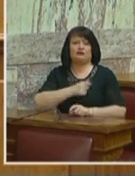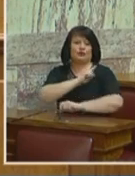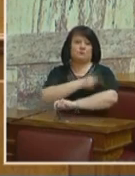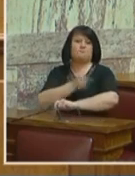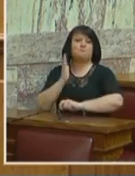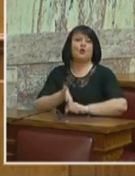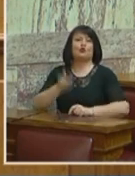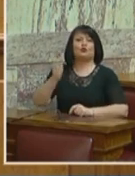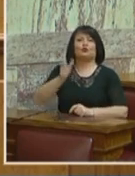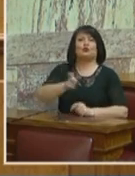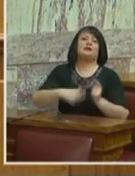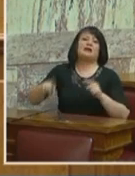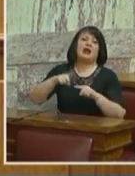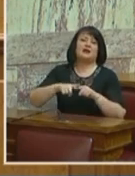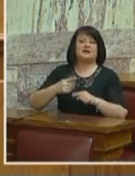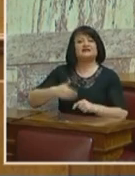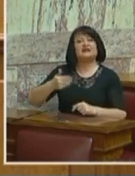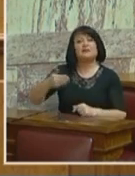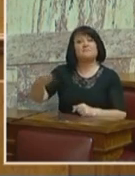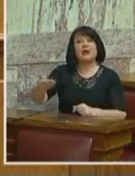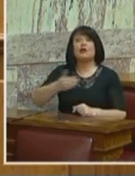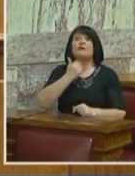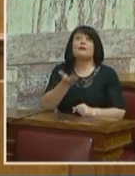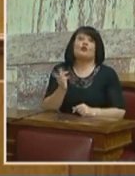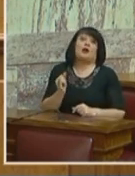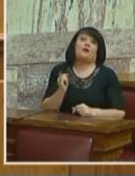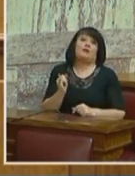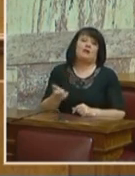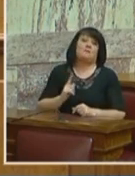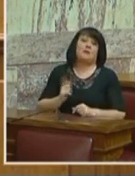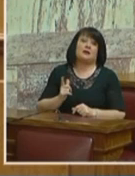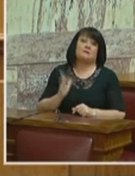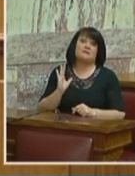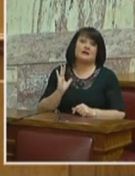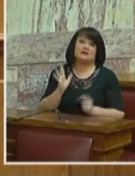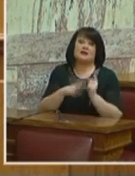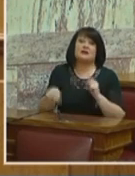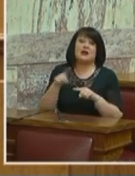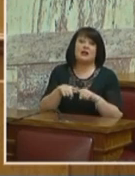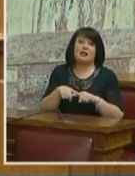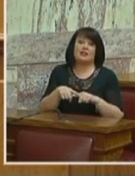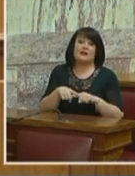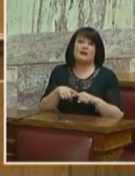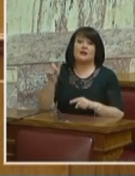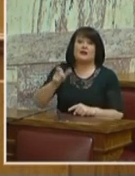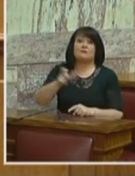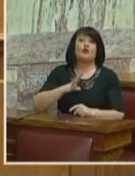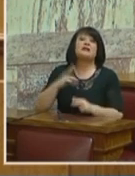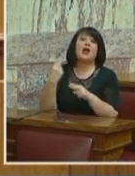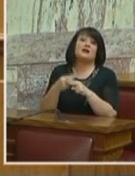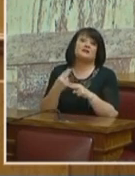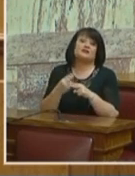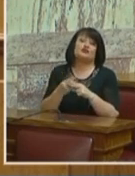Ελλήνων. Το μέλλον δεν μπορεί να περιμένει. Η χώρα και οι πολίτες αξίζουν